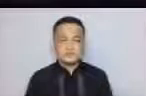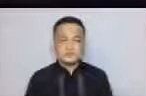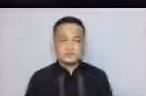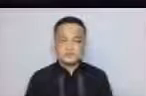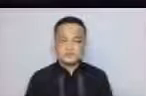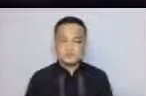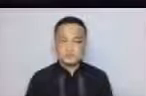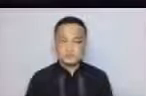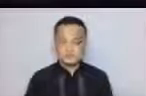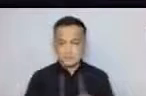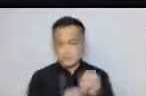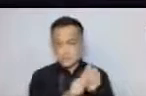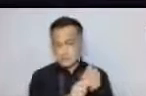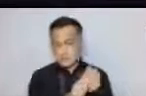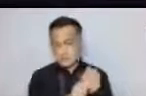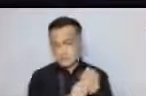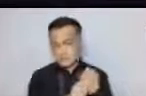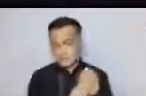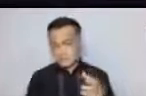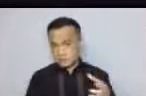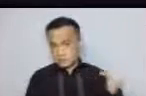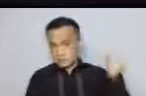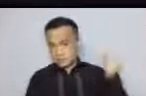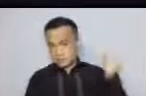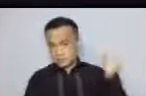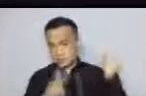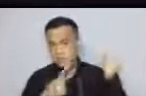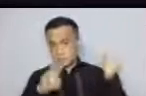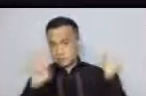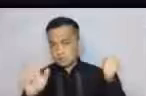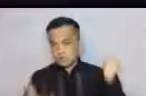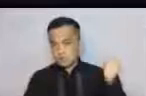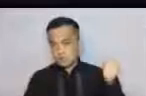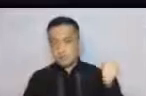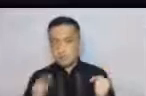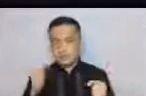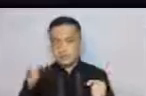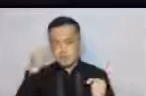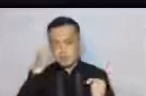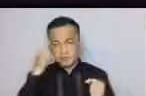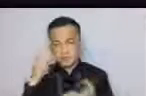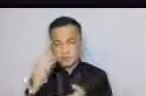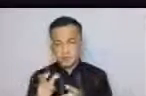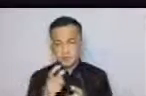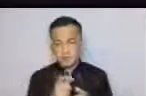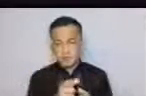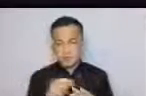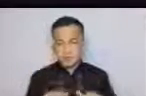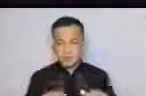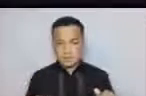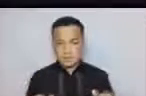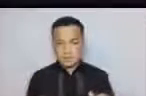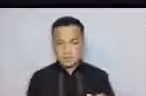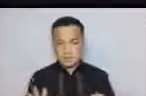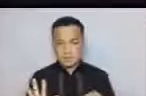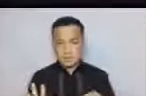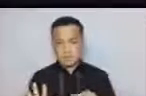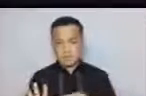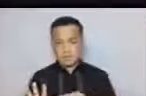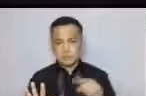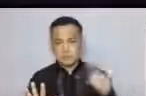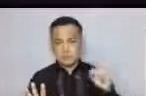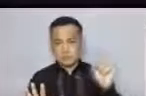Pansamantalang sinuspindi naman ng Valenzuela City Government ang pagbabakuna sa mga batang 5 o edad